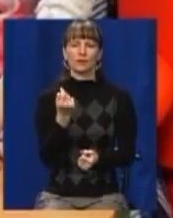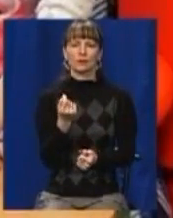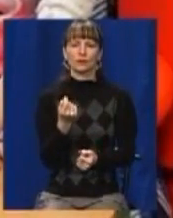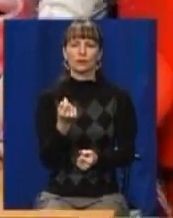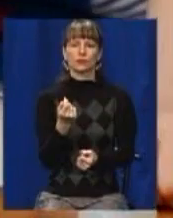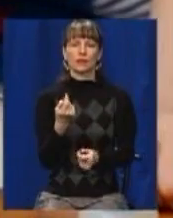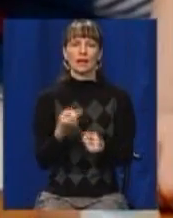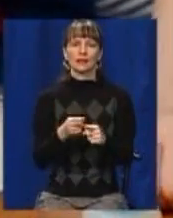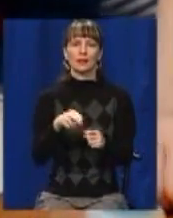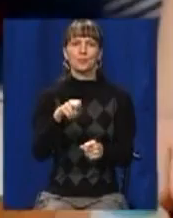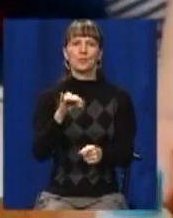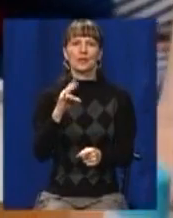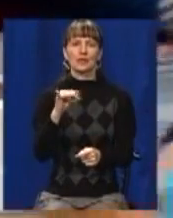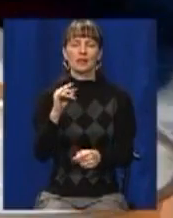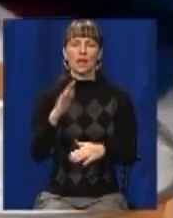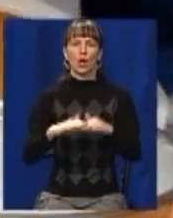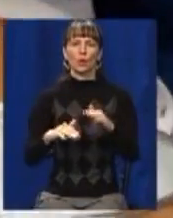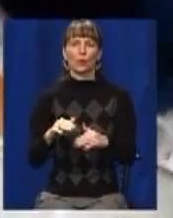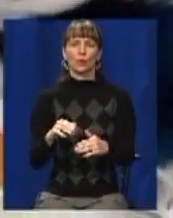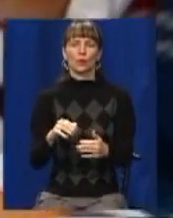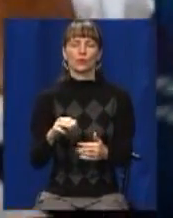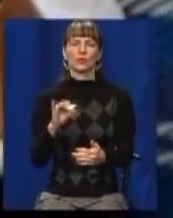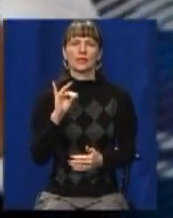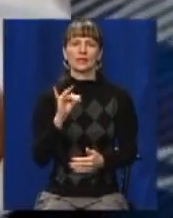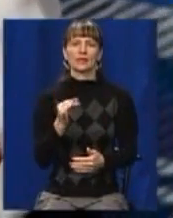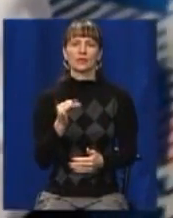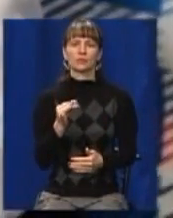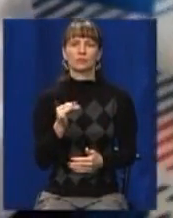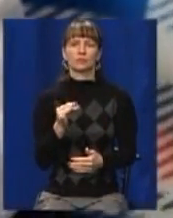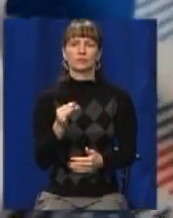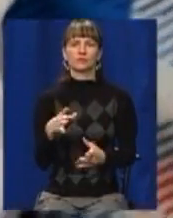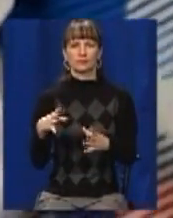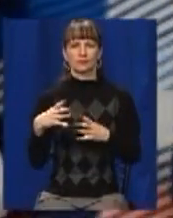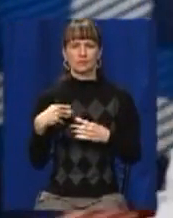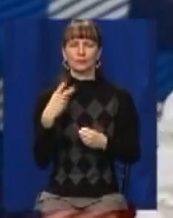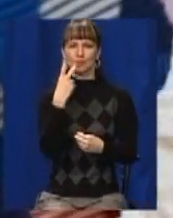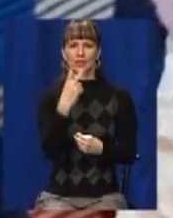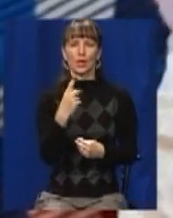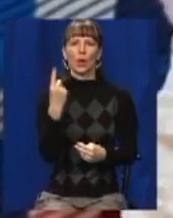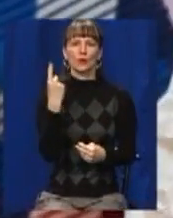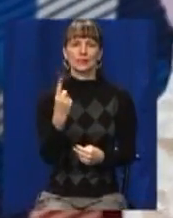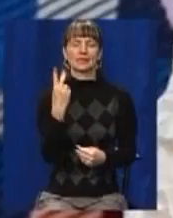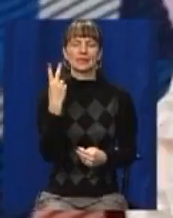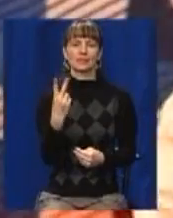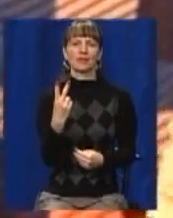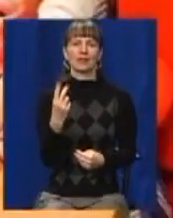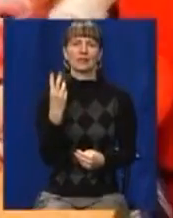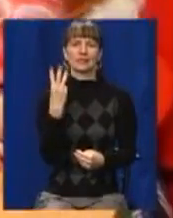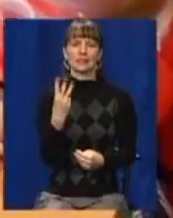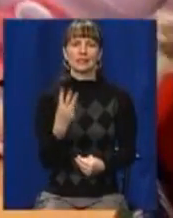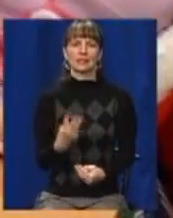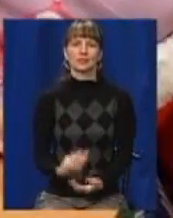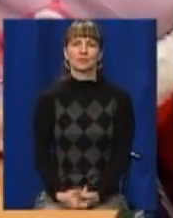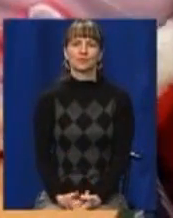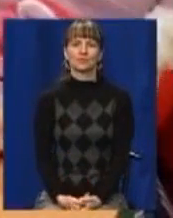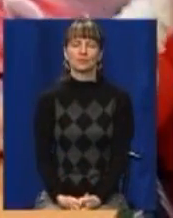оцієї піни на руку і... Давай разом. Один, два, три. Оп!